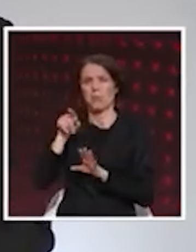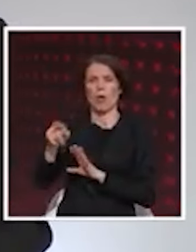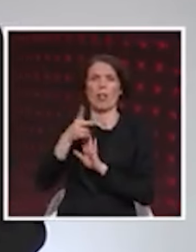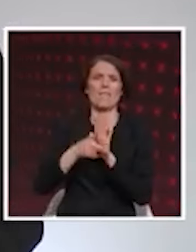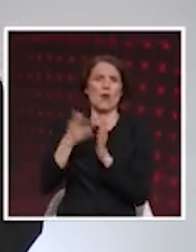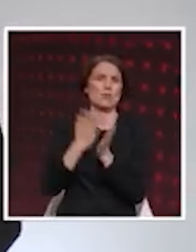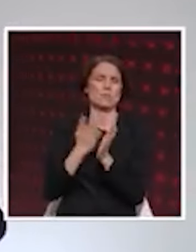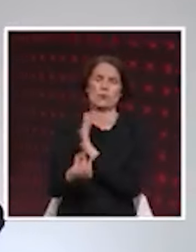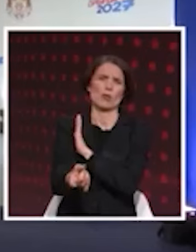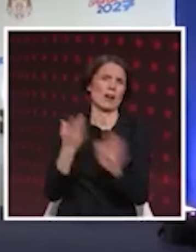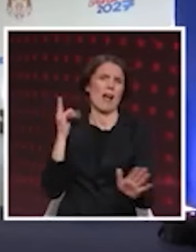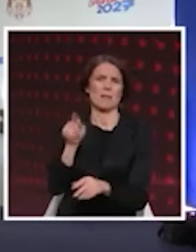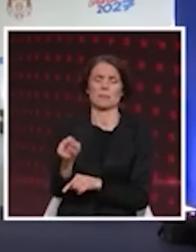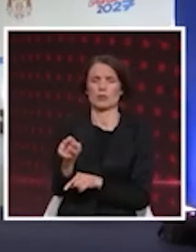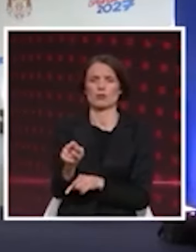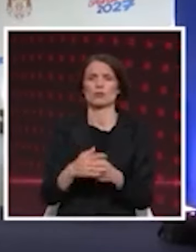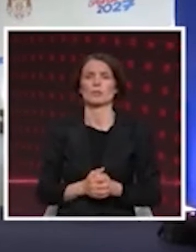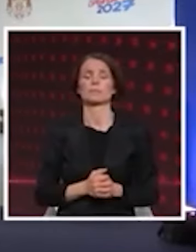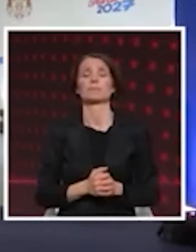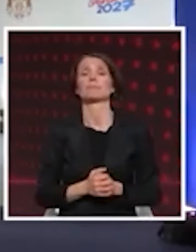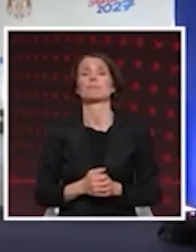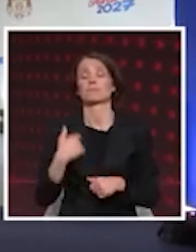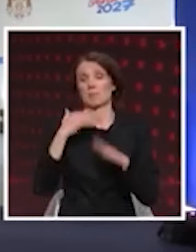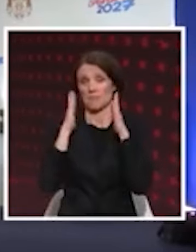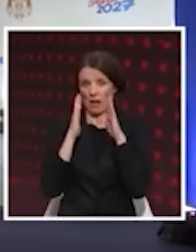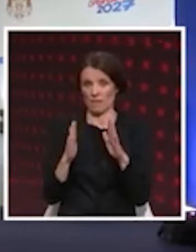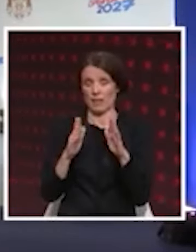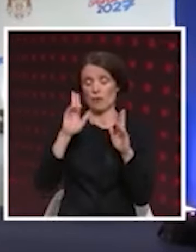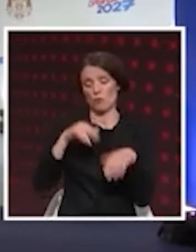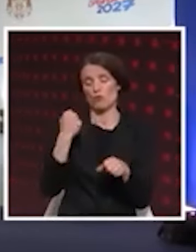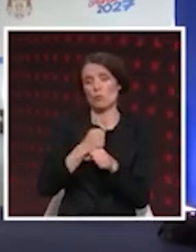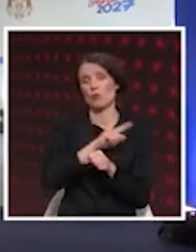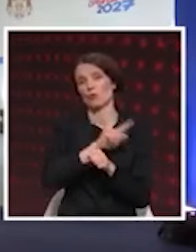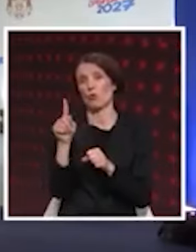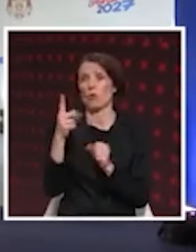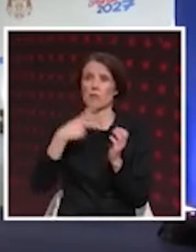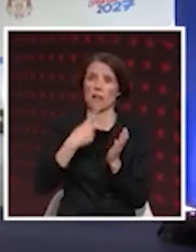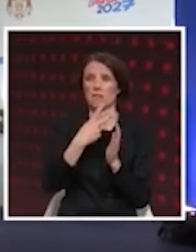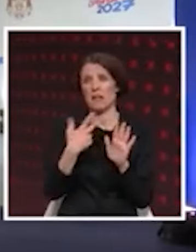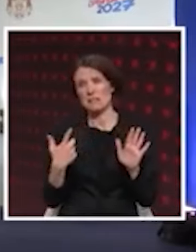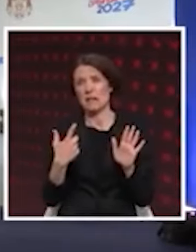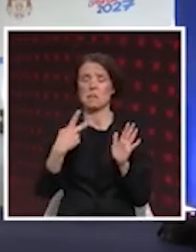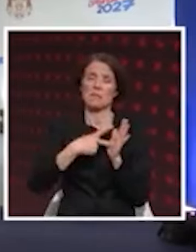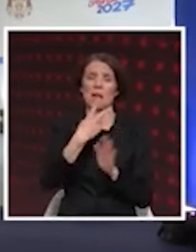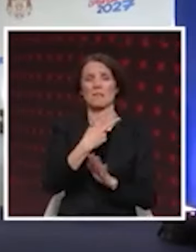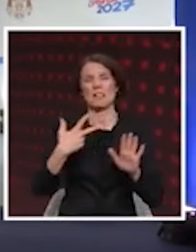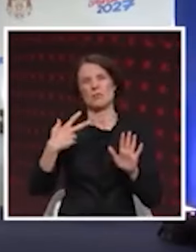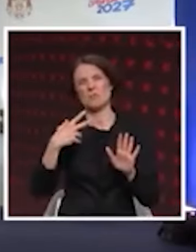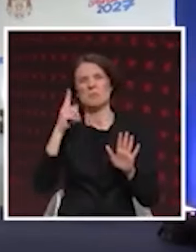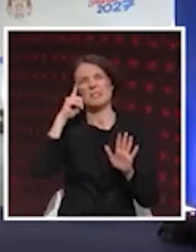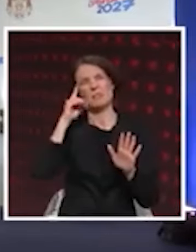prevozno sredstvo će nam biti voz. I verujem da to možemo da uradimo do kraja 27. ili 28. godine, možda je realnije 28.